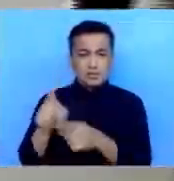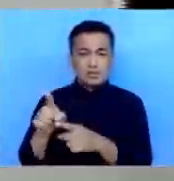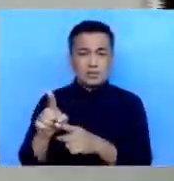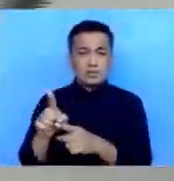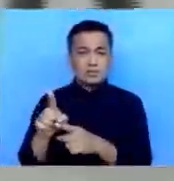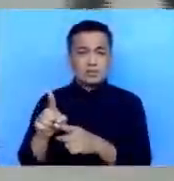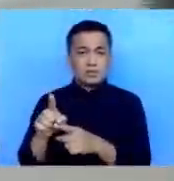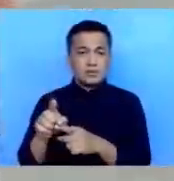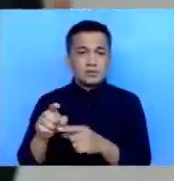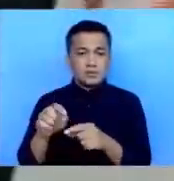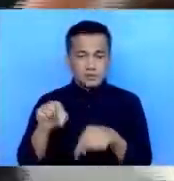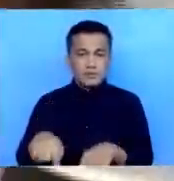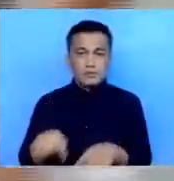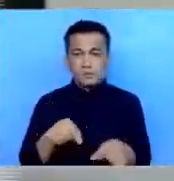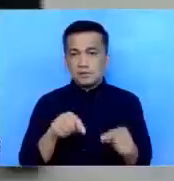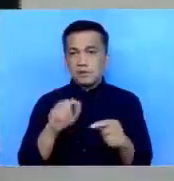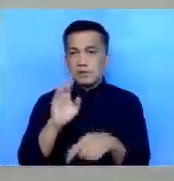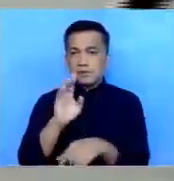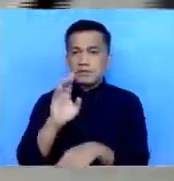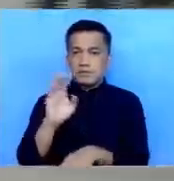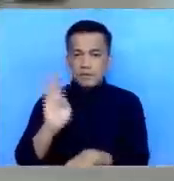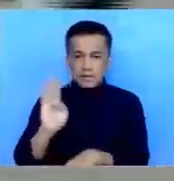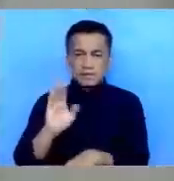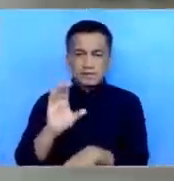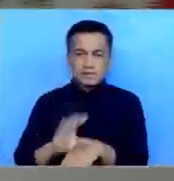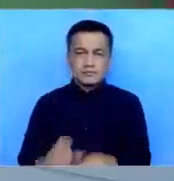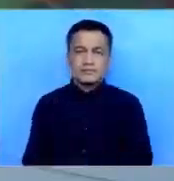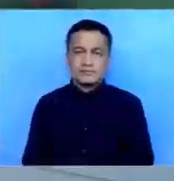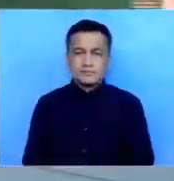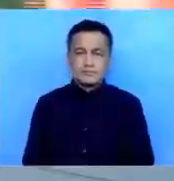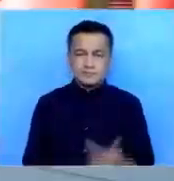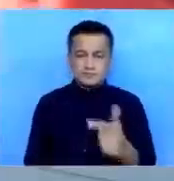dito sa Baclaran Church. Julius.